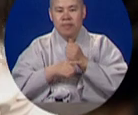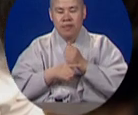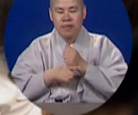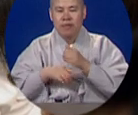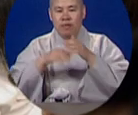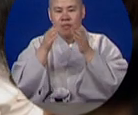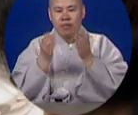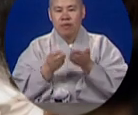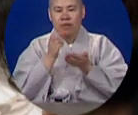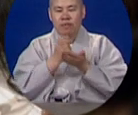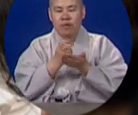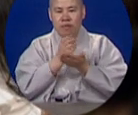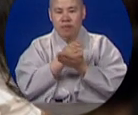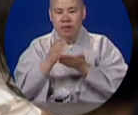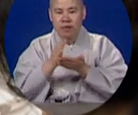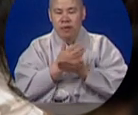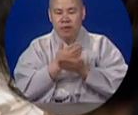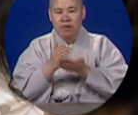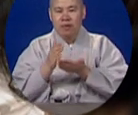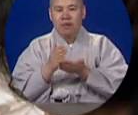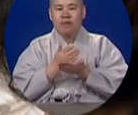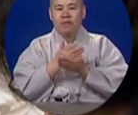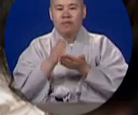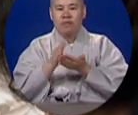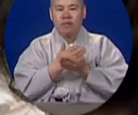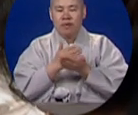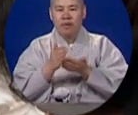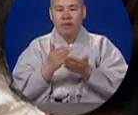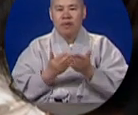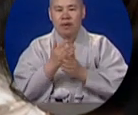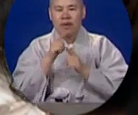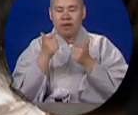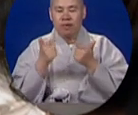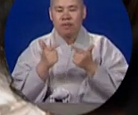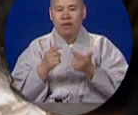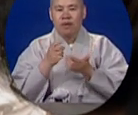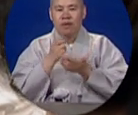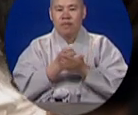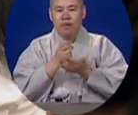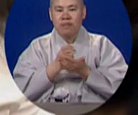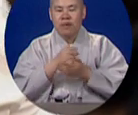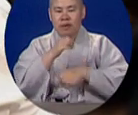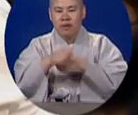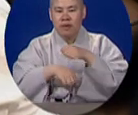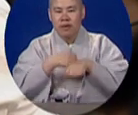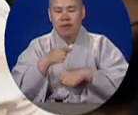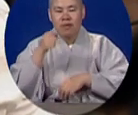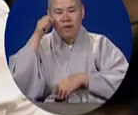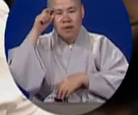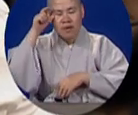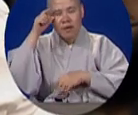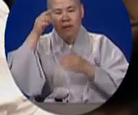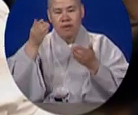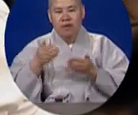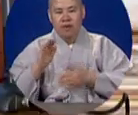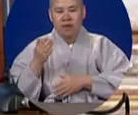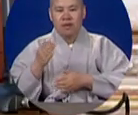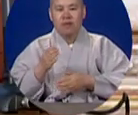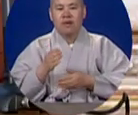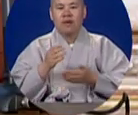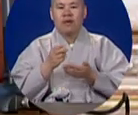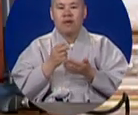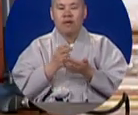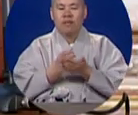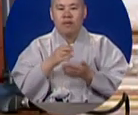분별하되 따라서 분별을 일으키지 아니하면 법에서 자제를 얻고 법에서 해탈을 얻는다 법진산매가